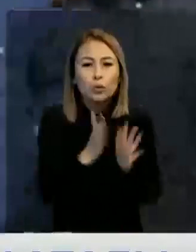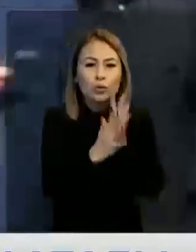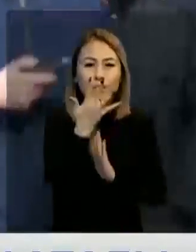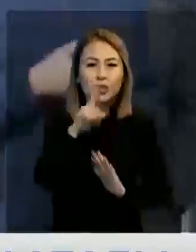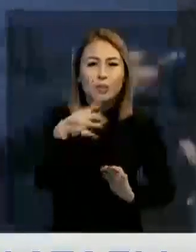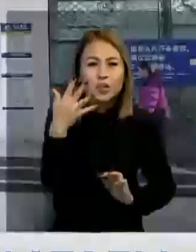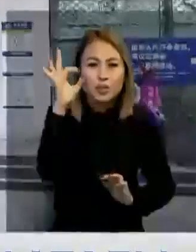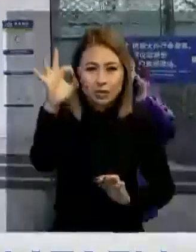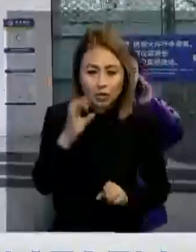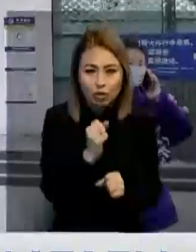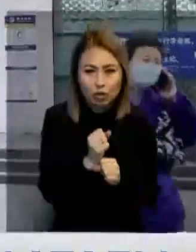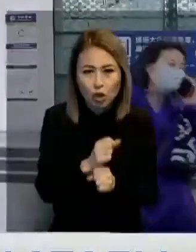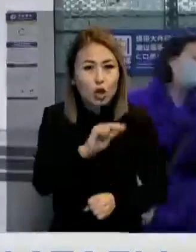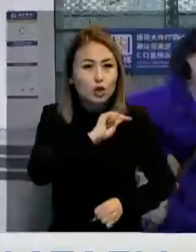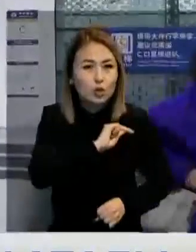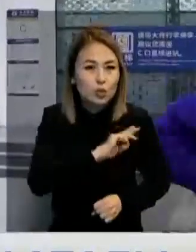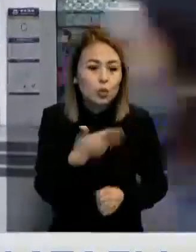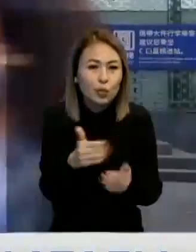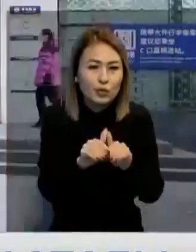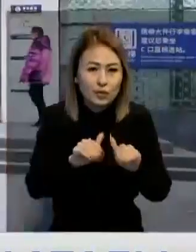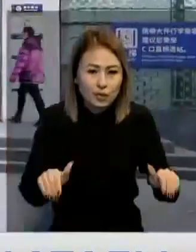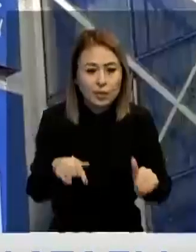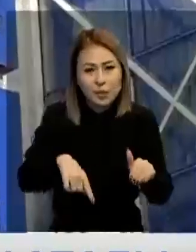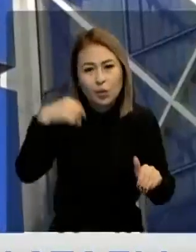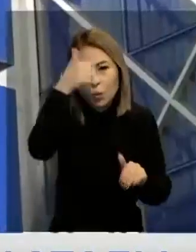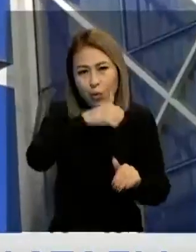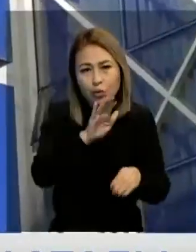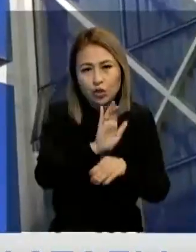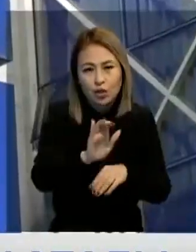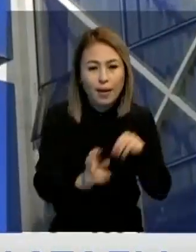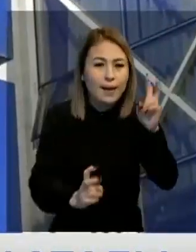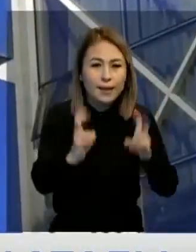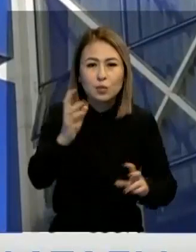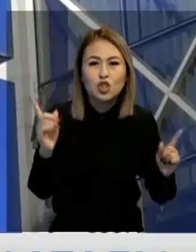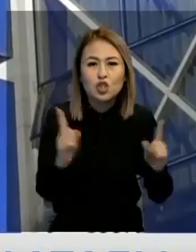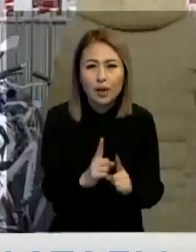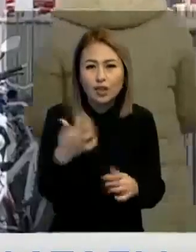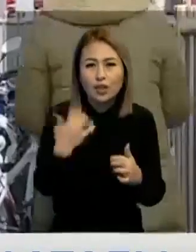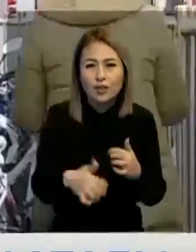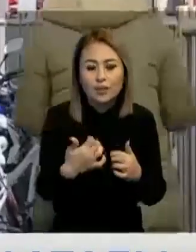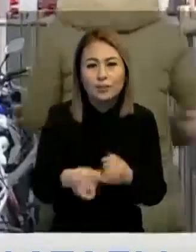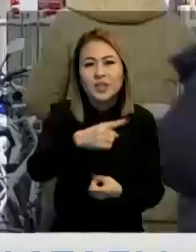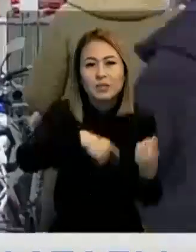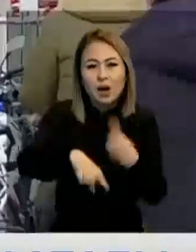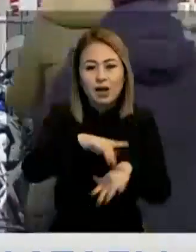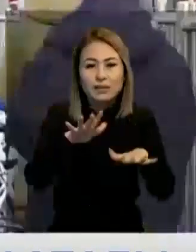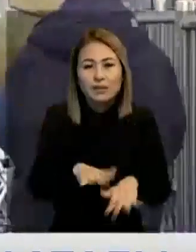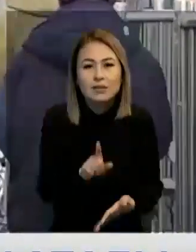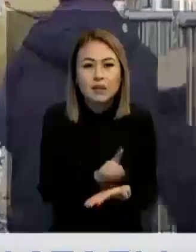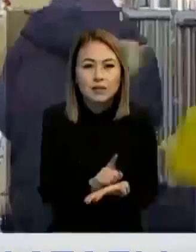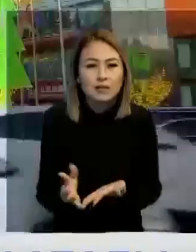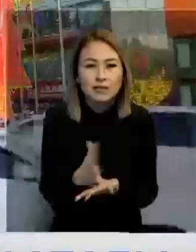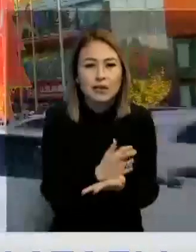өсімі 5,5%-ті құраған. Жұмыссыздық та осы деңгейде. Биыл өндіруші кәсіпорын мен шағын және жеке кәсіпкерлерден